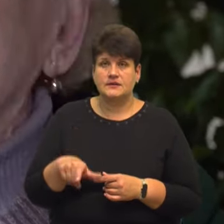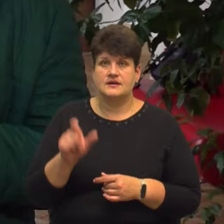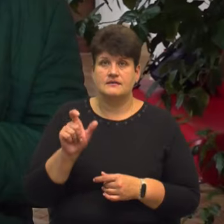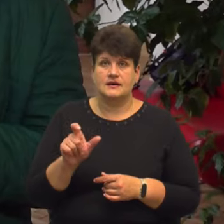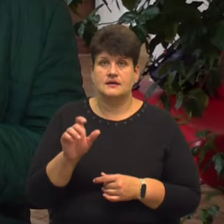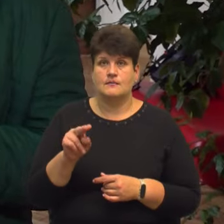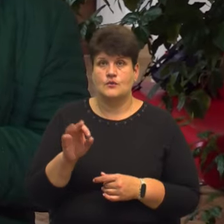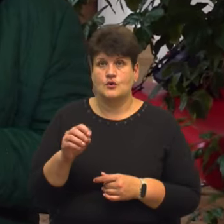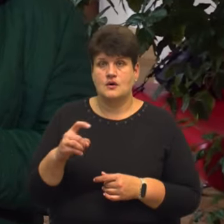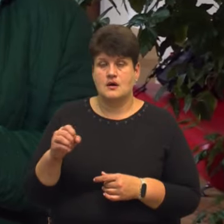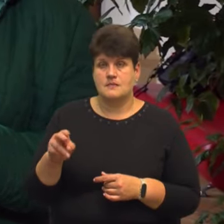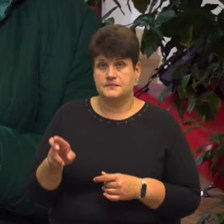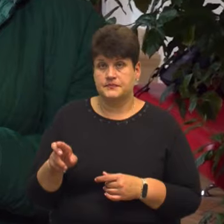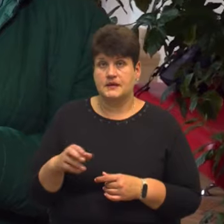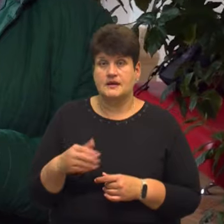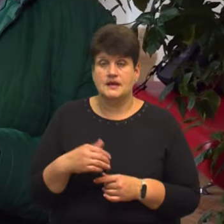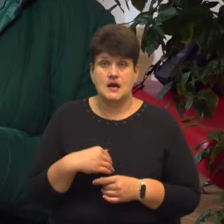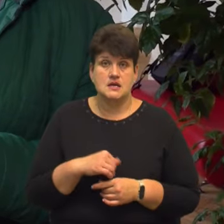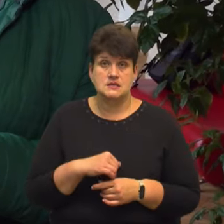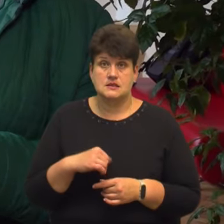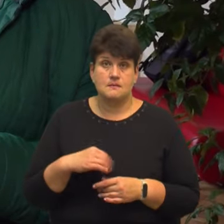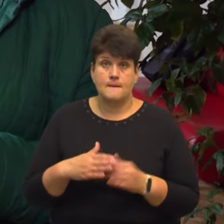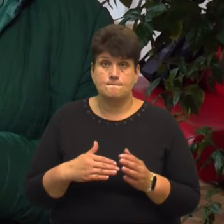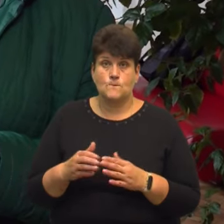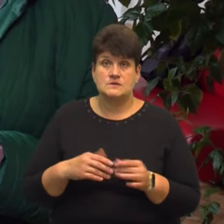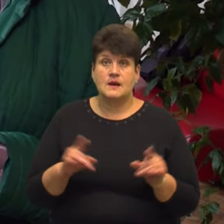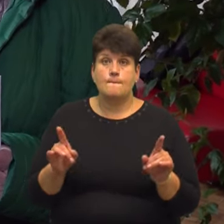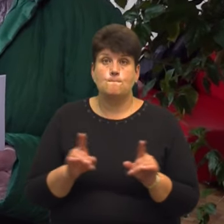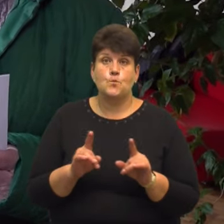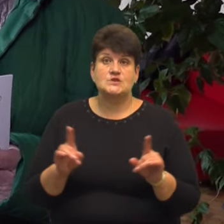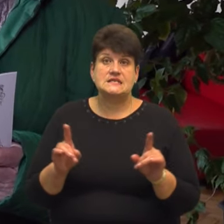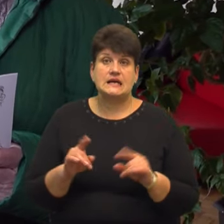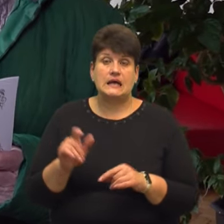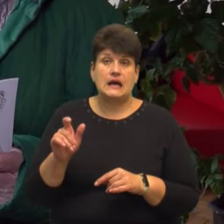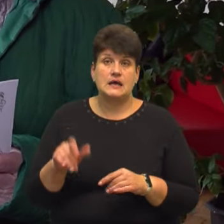охап Я сама по спеціальності музикант